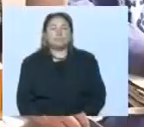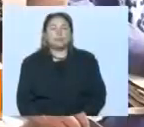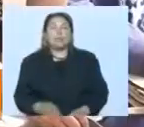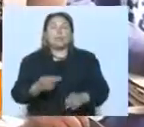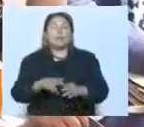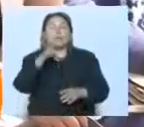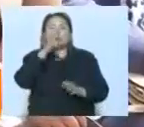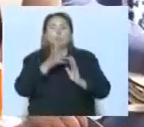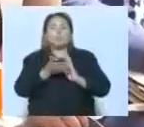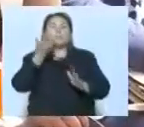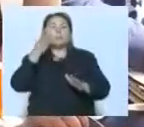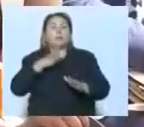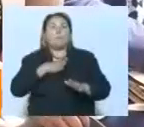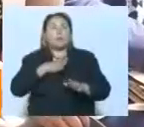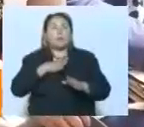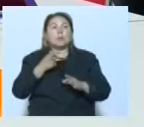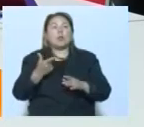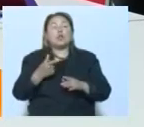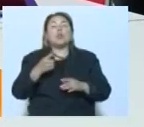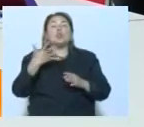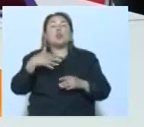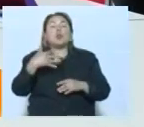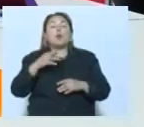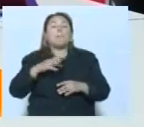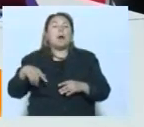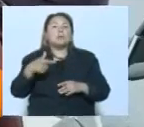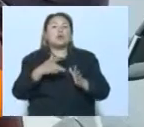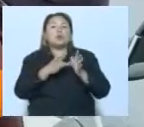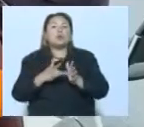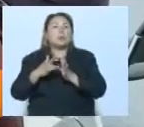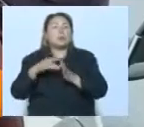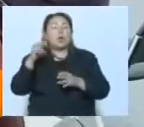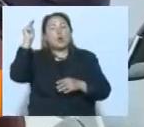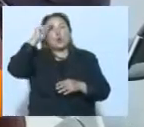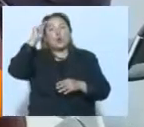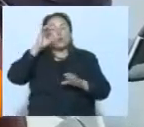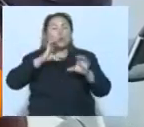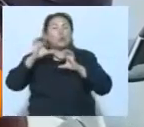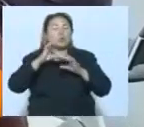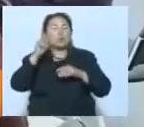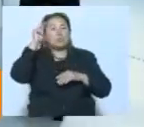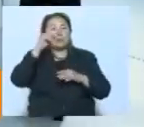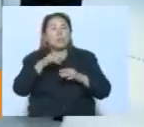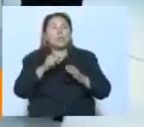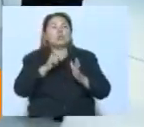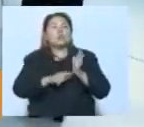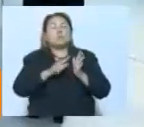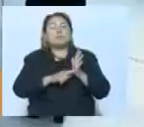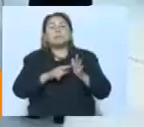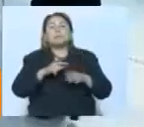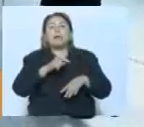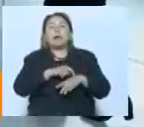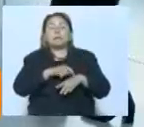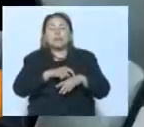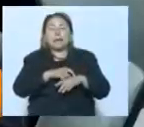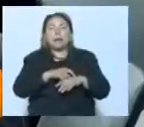Осыдан 3 ай бұрын күміс жастағы 50 маңғыстаулық туристік курсқа қатысуға өтініш білдірді. Алайда 72 сағаттық сабақты 30 егде жастағы